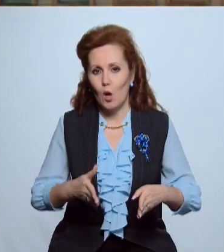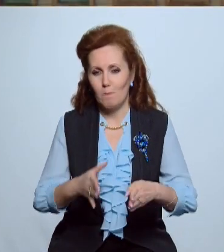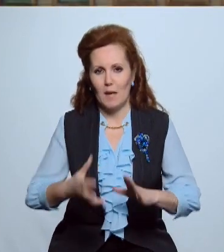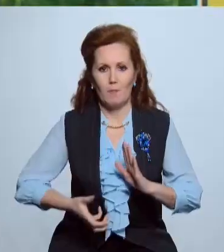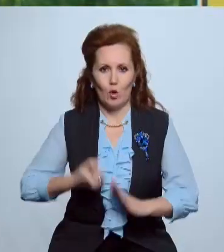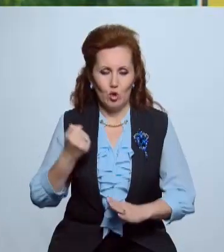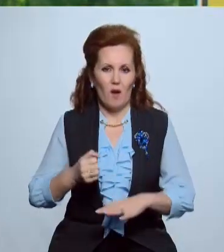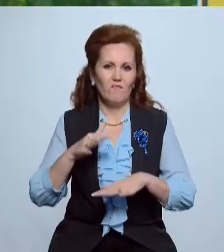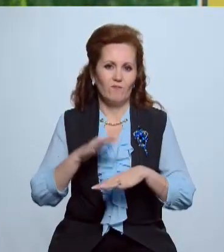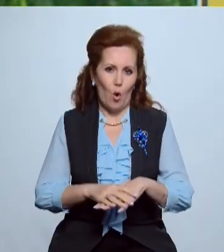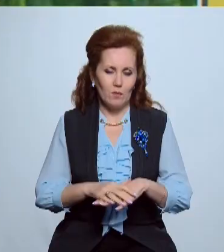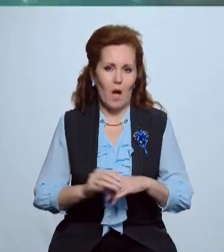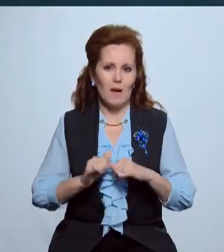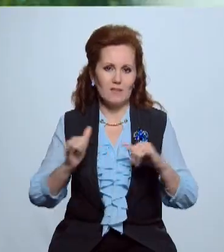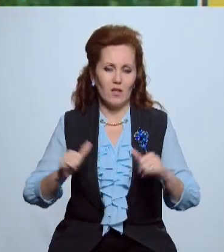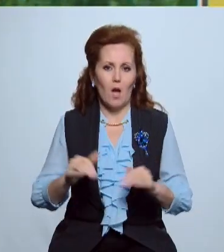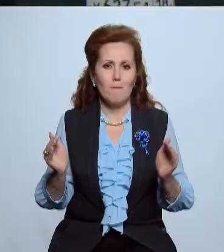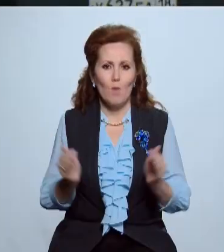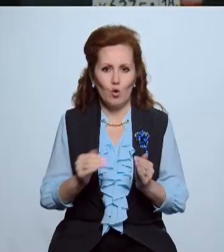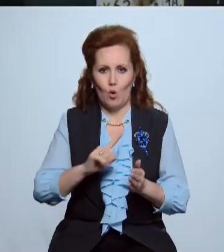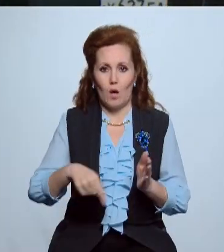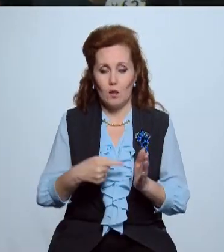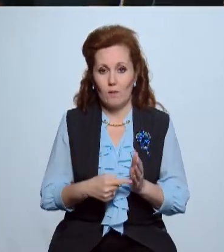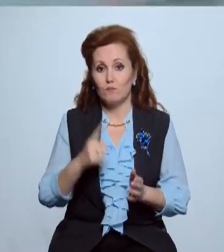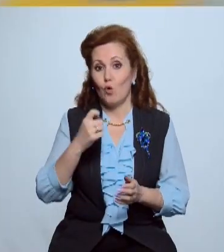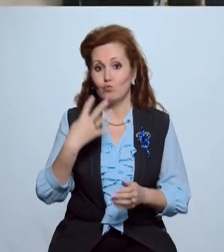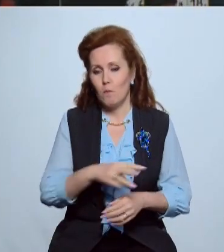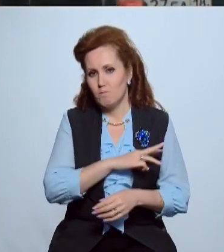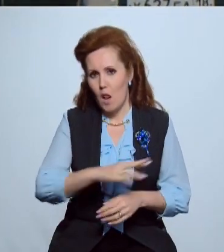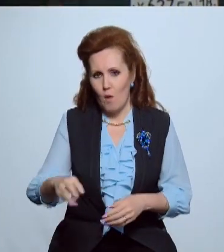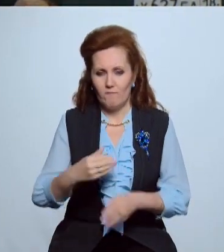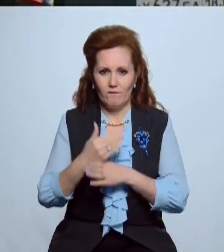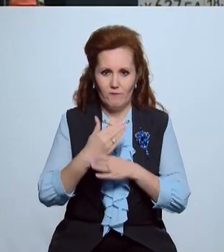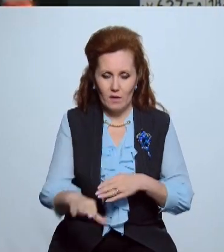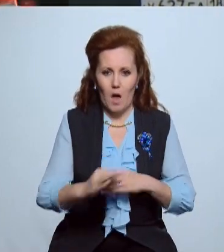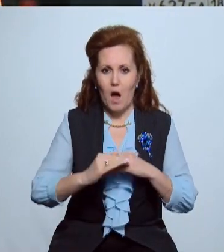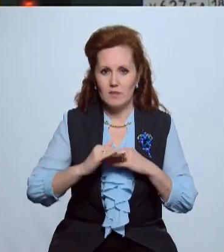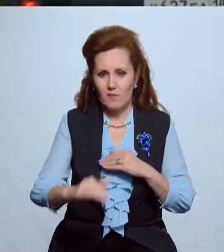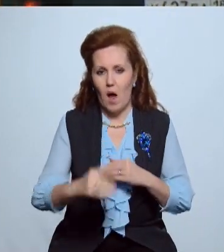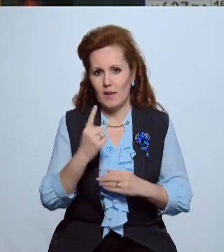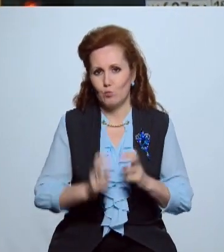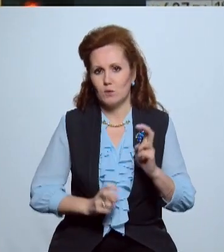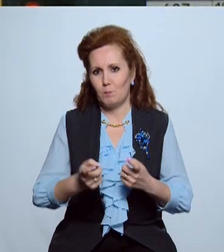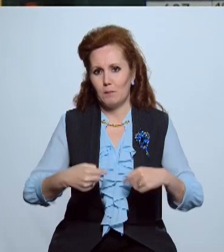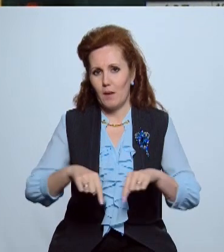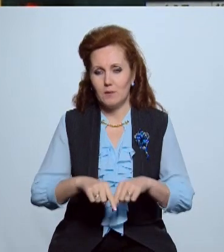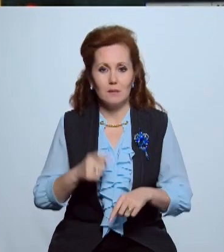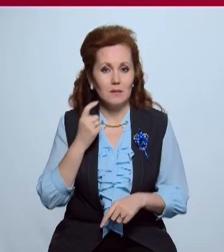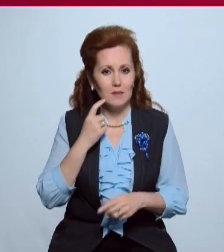поддержке Фонда развития моногородов. 47 миллионов рублей выделено на укладку асфальта к одному из предприятий